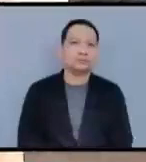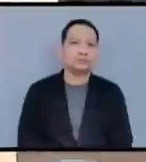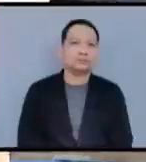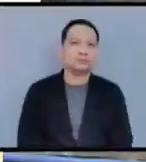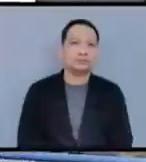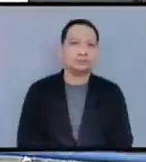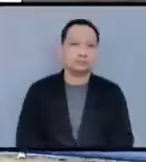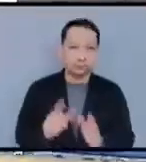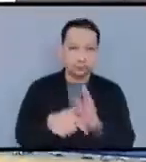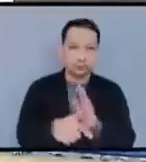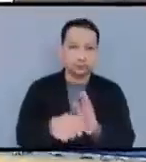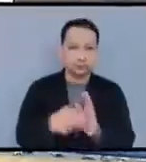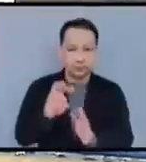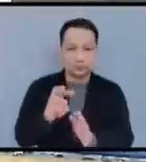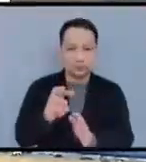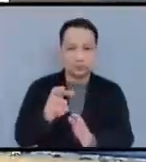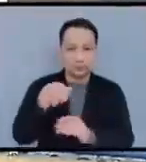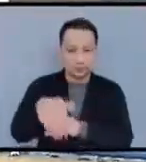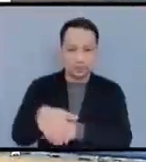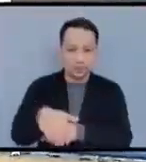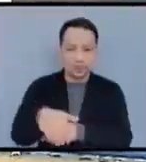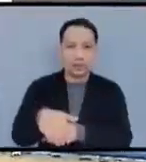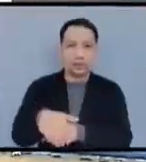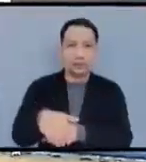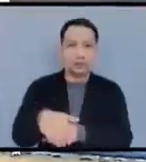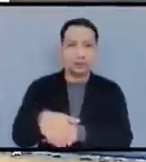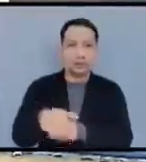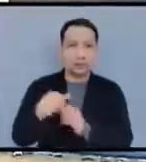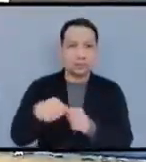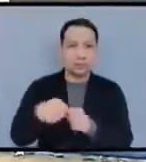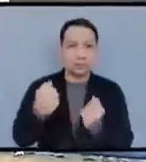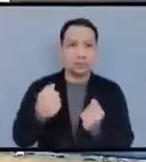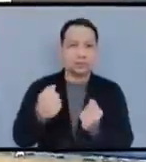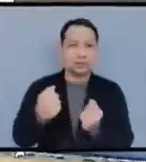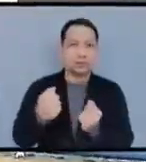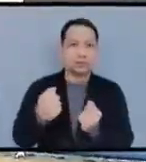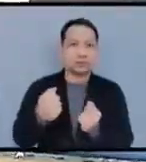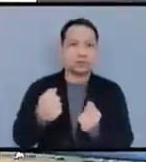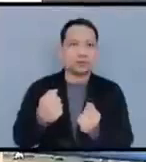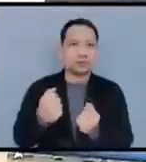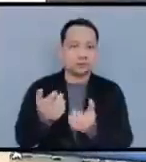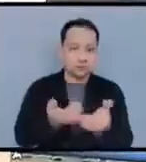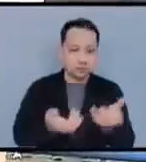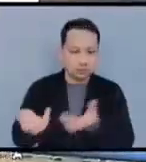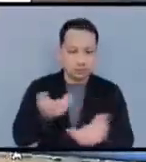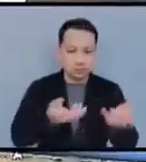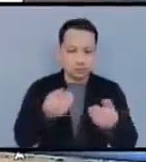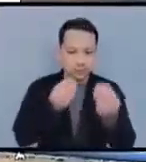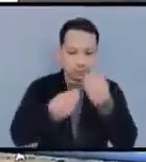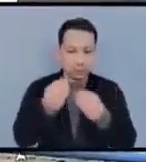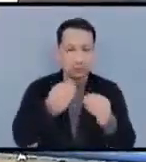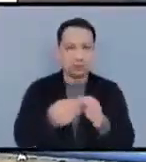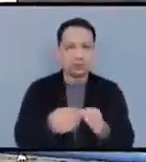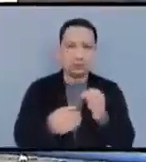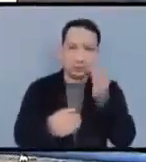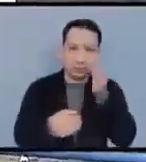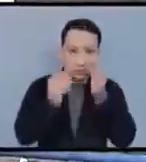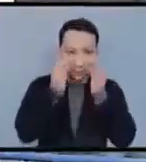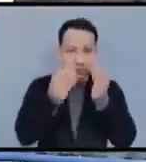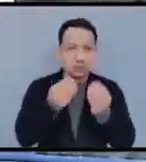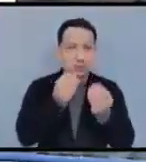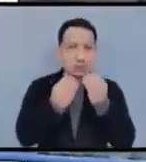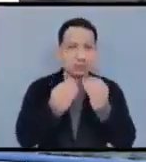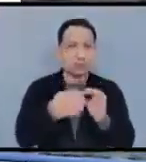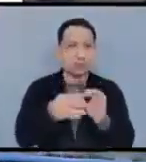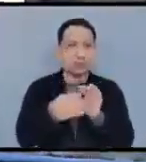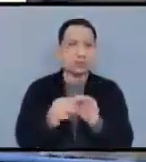6 p.m., magkakaroon naman sila ng i-break yung kanilang fast. Kung magkakaroon sila ng salo-salo, ito ay ang mga prutas at iba pang pagkain maliban